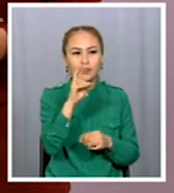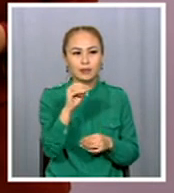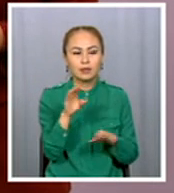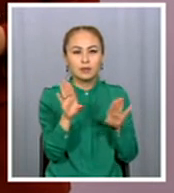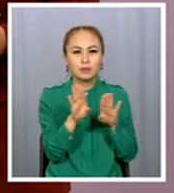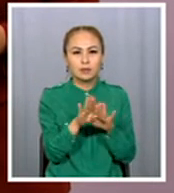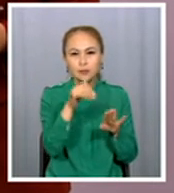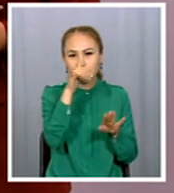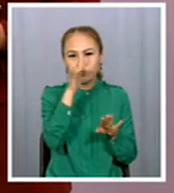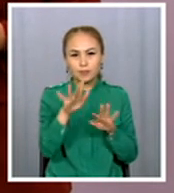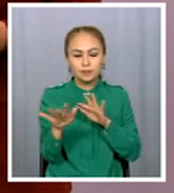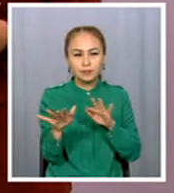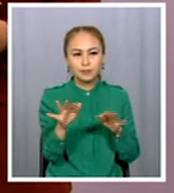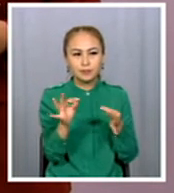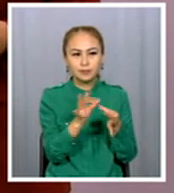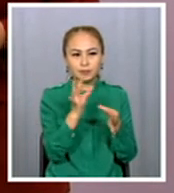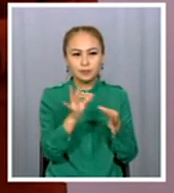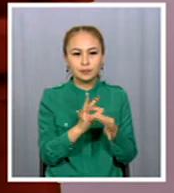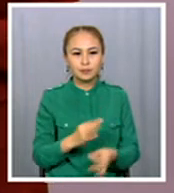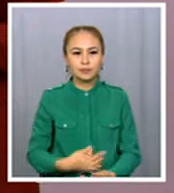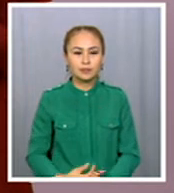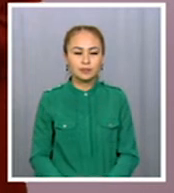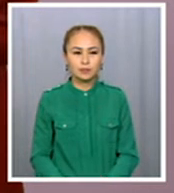әрине. Жұмбақтың шешуі